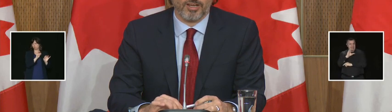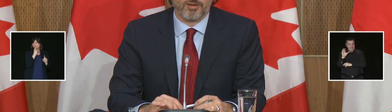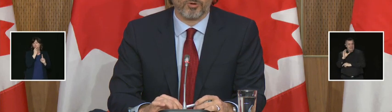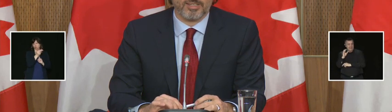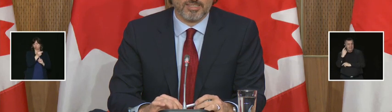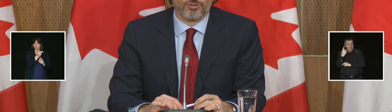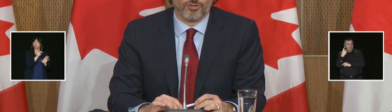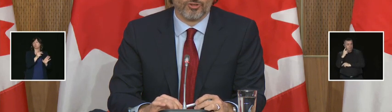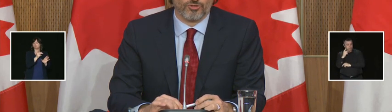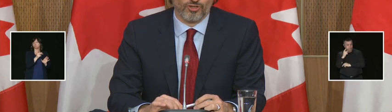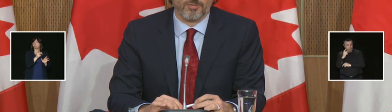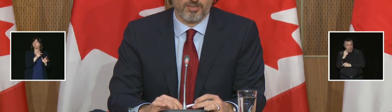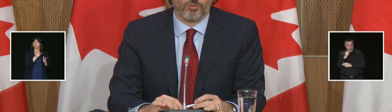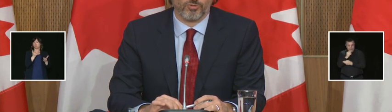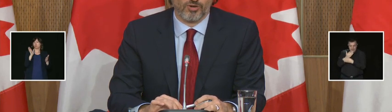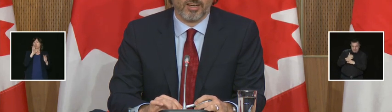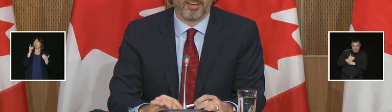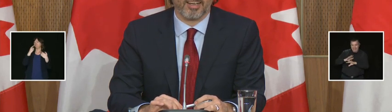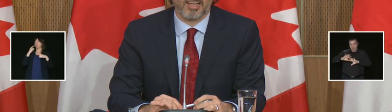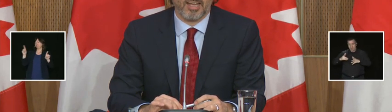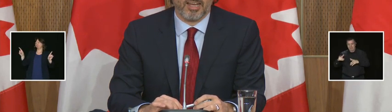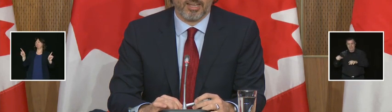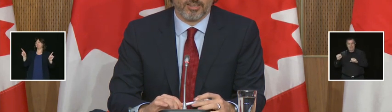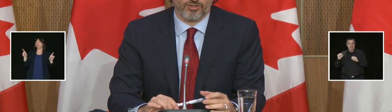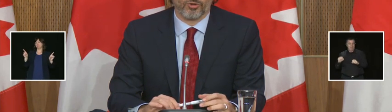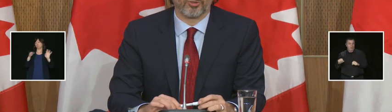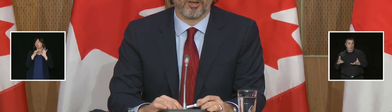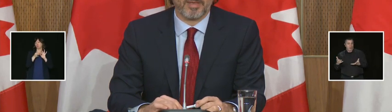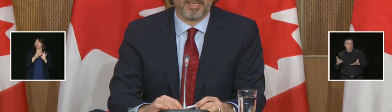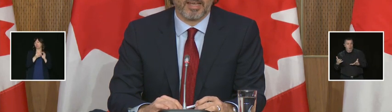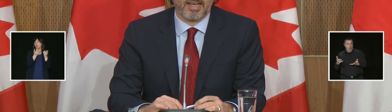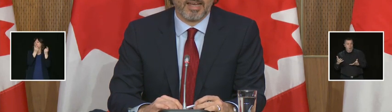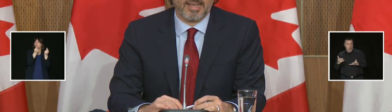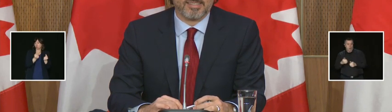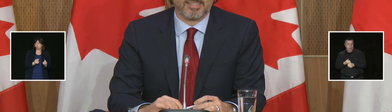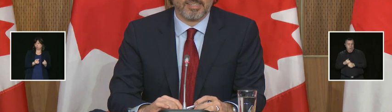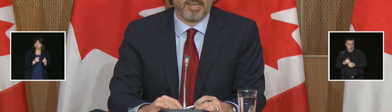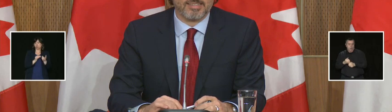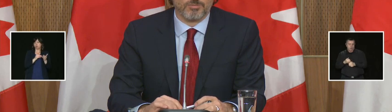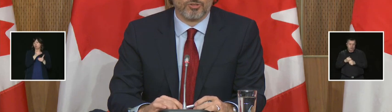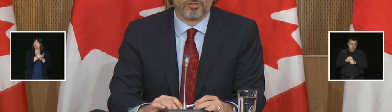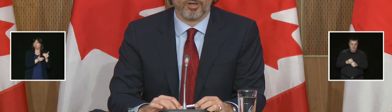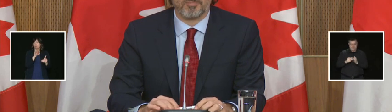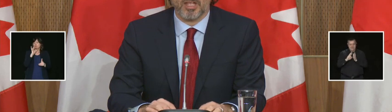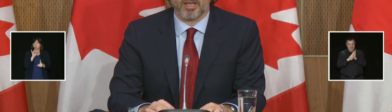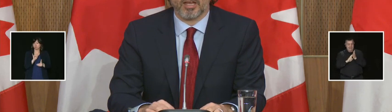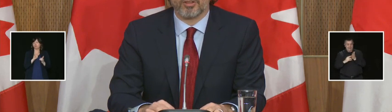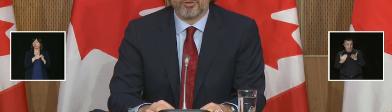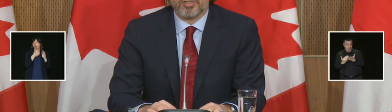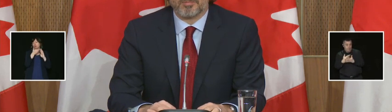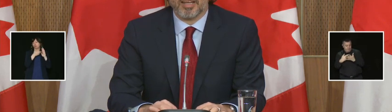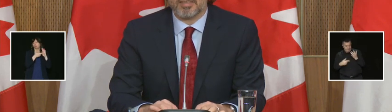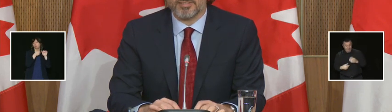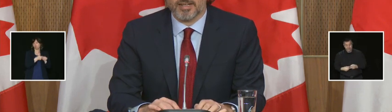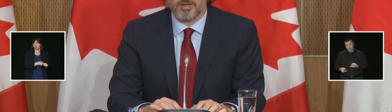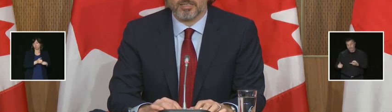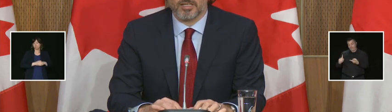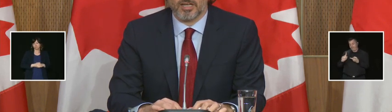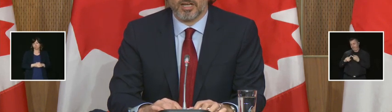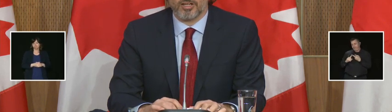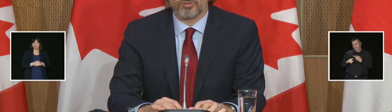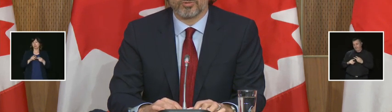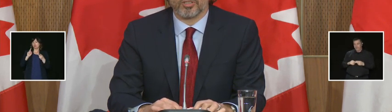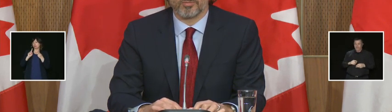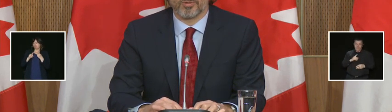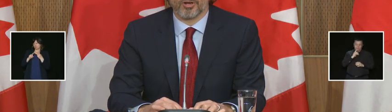pour ra pour les instructions sur comment ils vont pouvoir conformer à ces à ces mesures deuxièmement évidemment